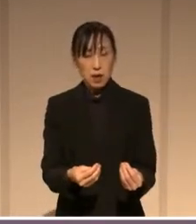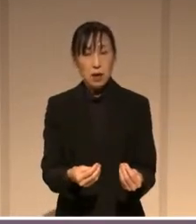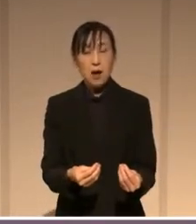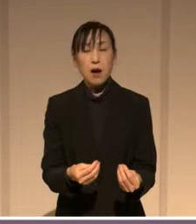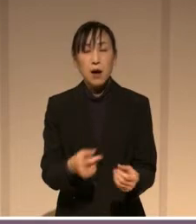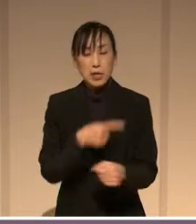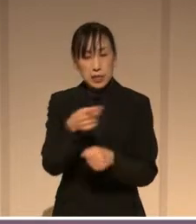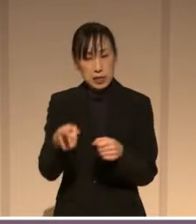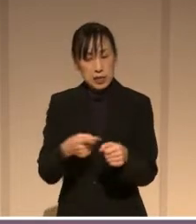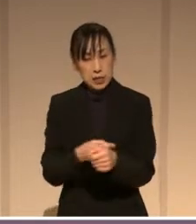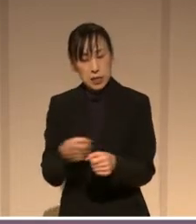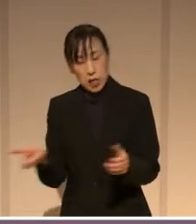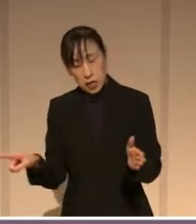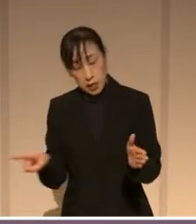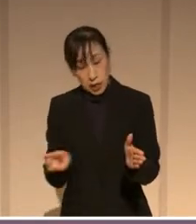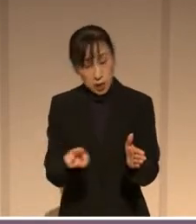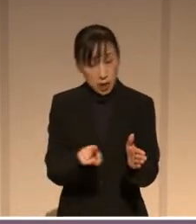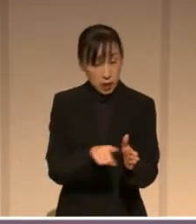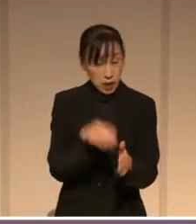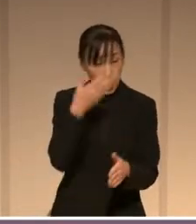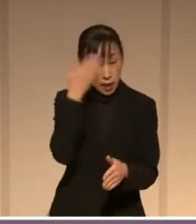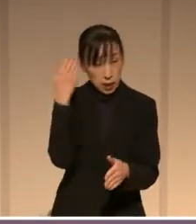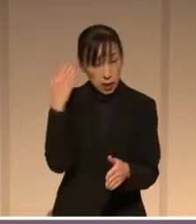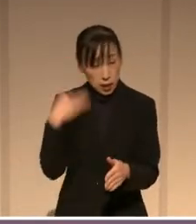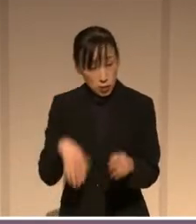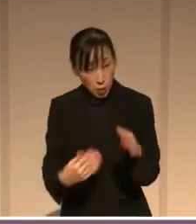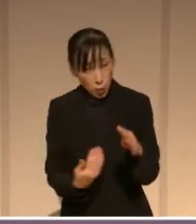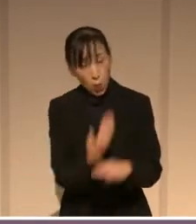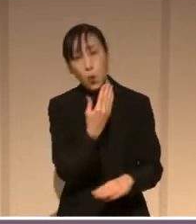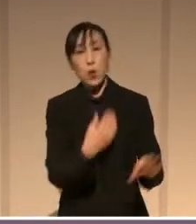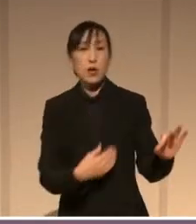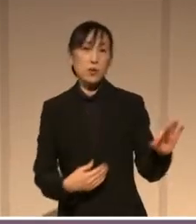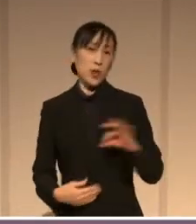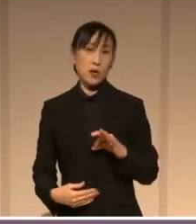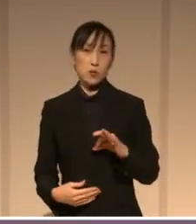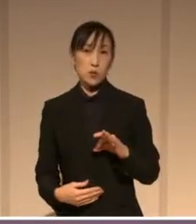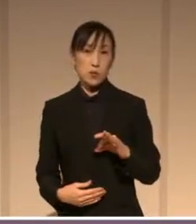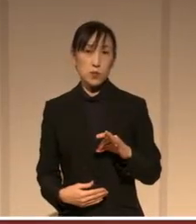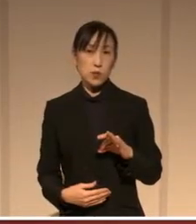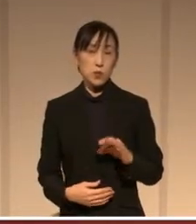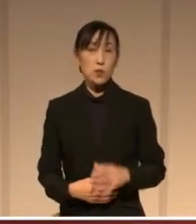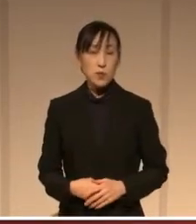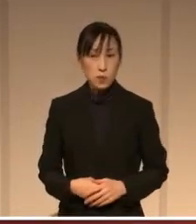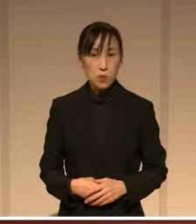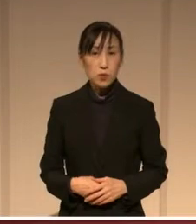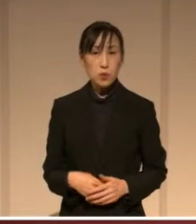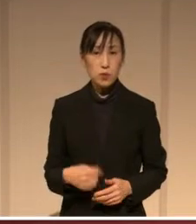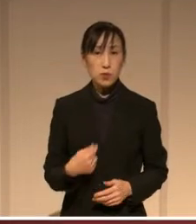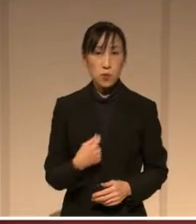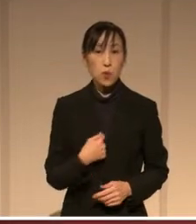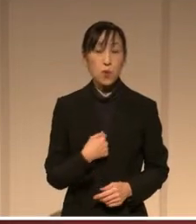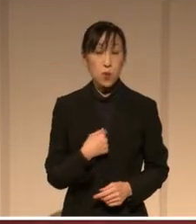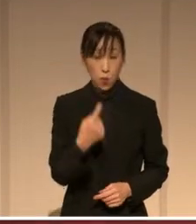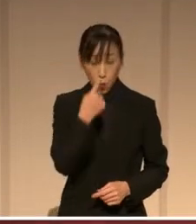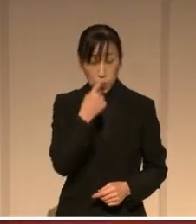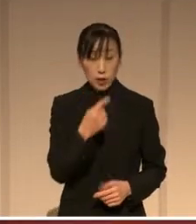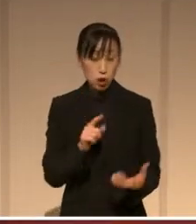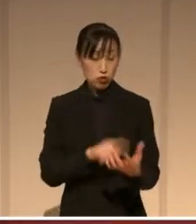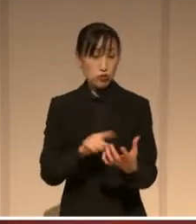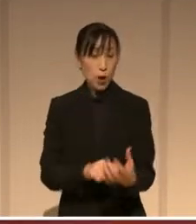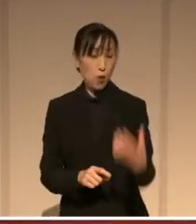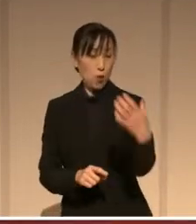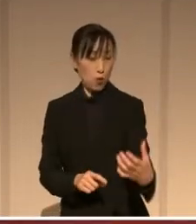合格連絡を頂いたので僕らは自分のスマートフォンの前を撮りましたからねござい